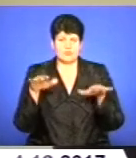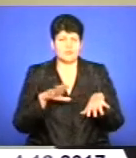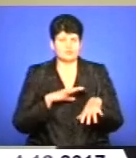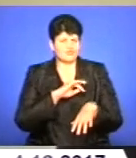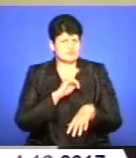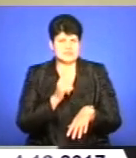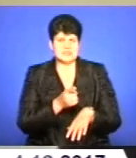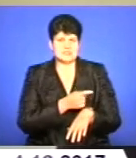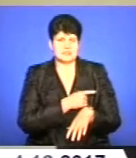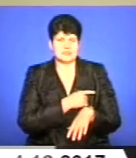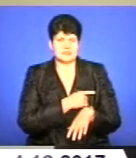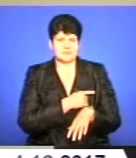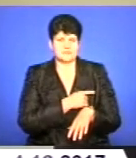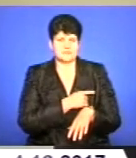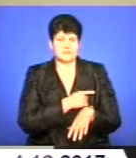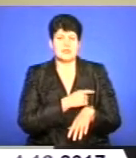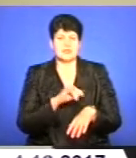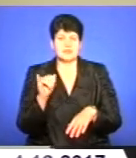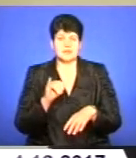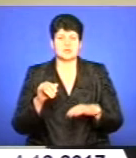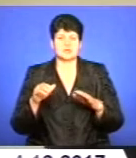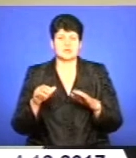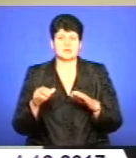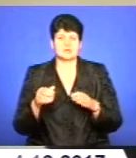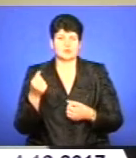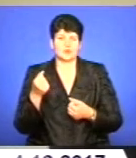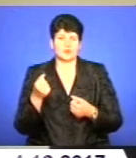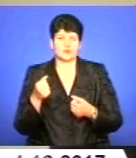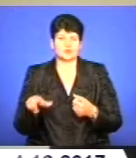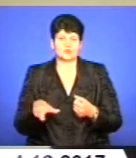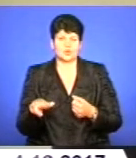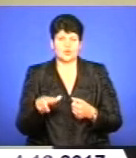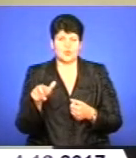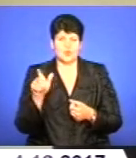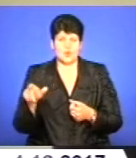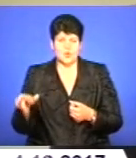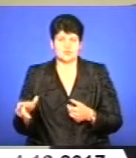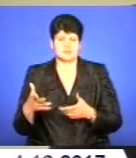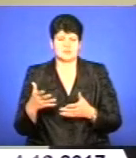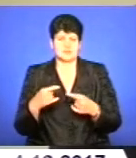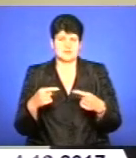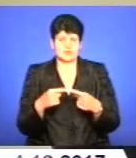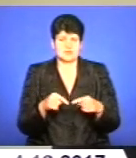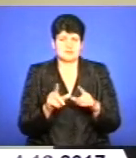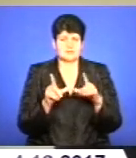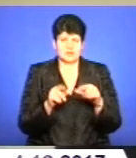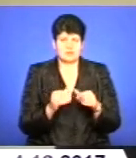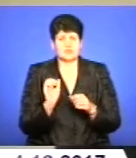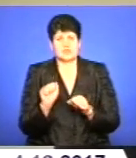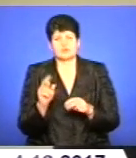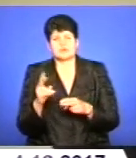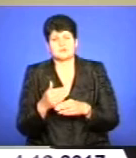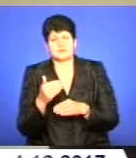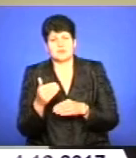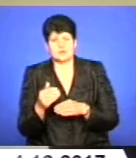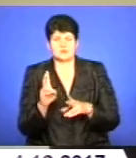і шляховики, там, дорожники, підрядні організації виїхали. Можливо, запізно, можливо,